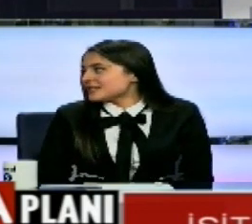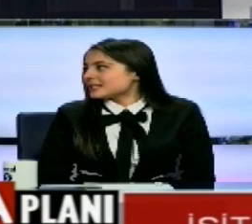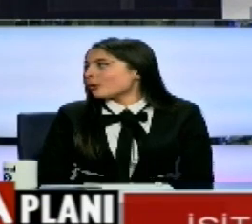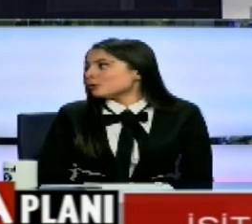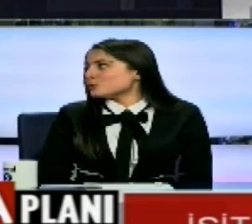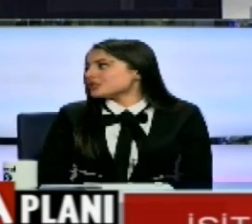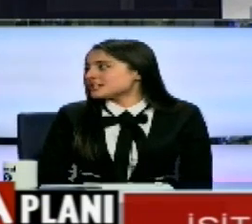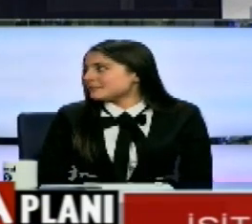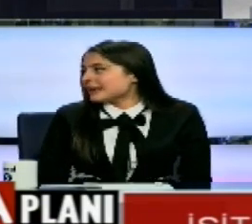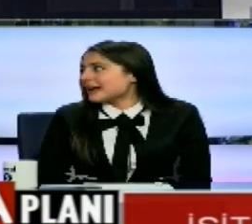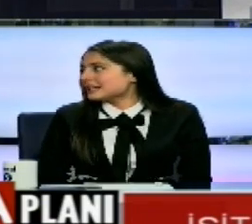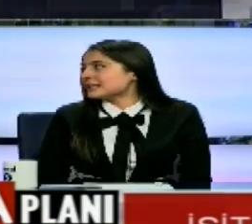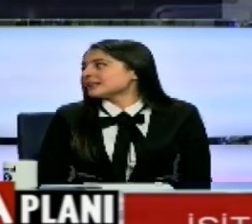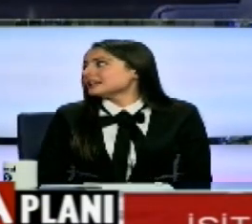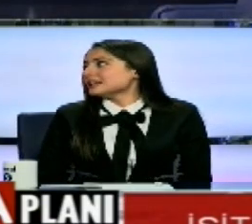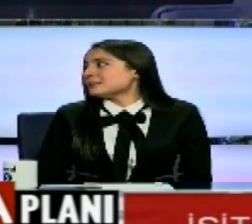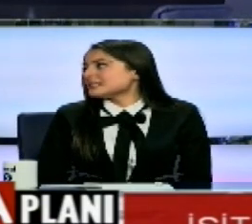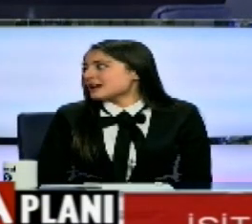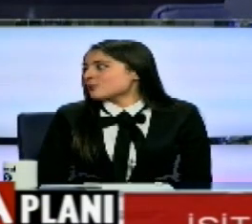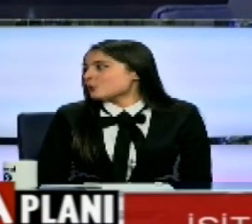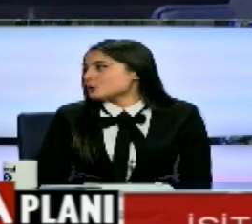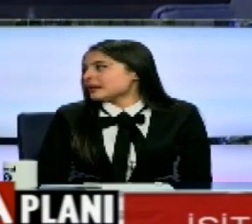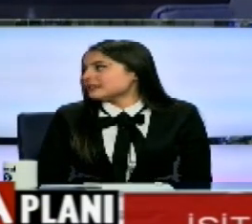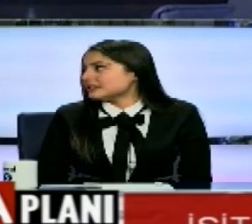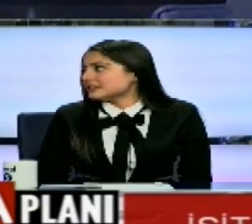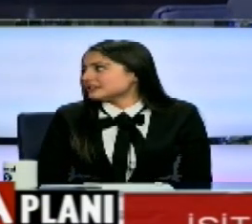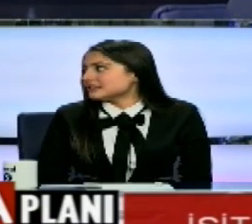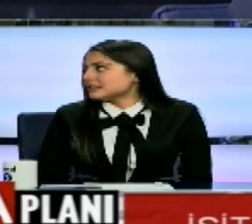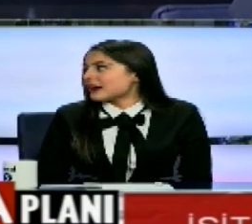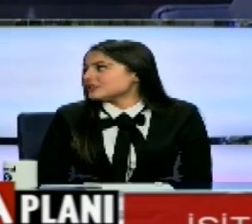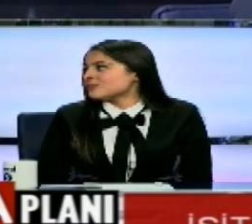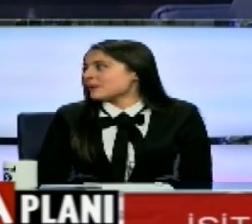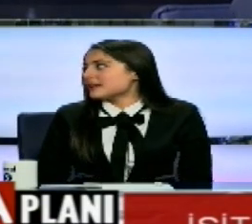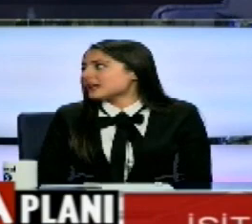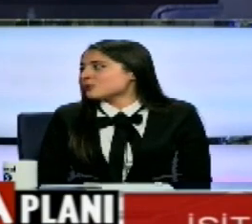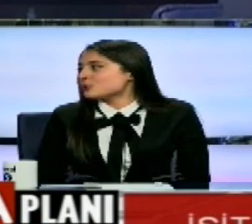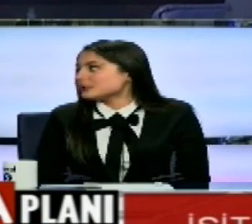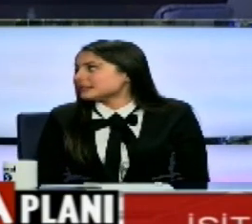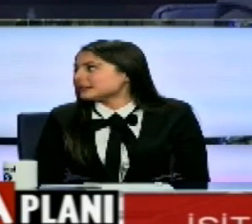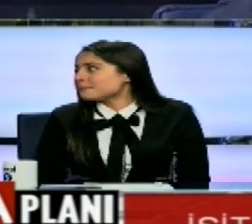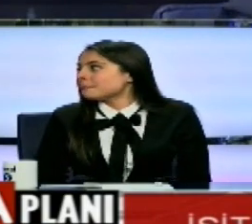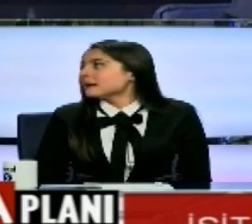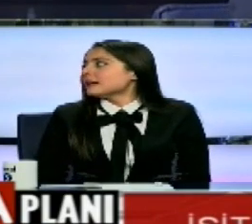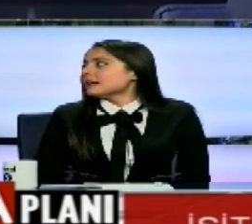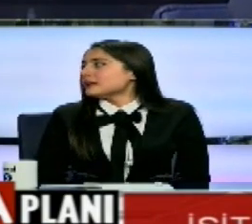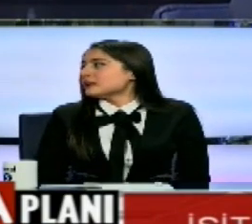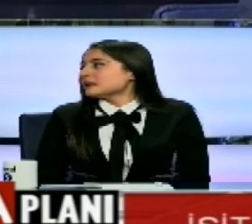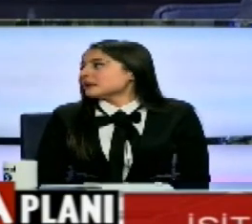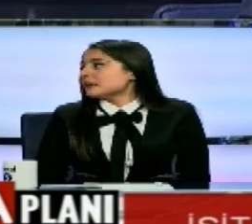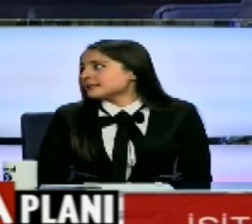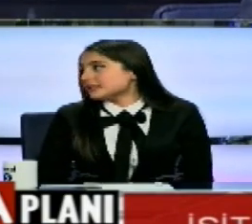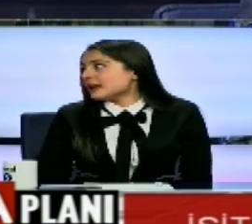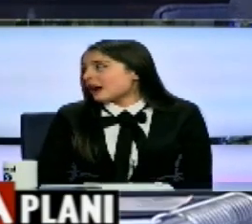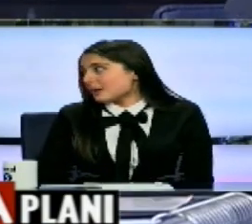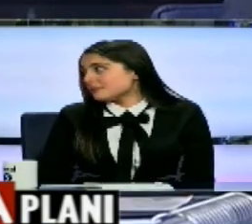kardeşiz, 4'ümüz işitme engelli, bir tane konuşan kardeşim var. Ben en küçükleriyim.